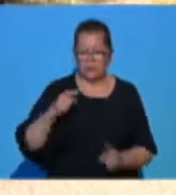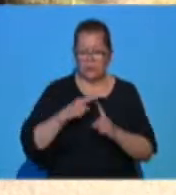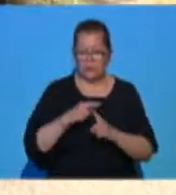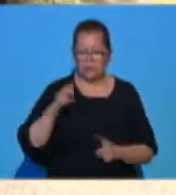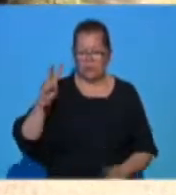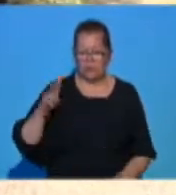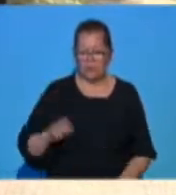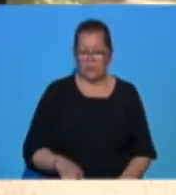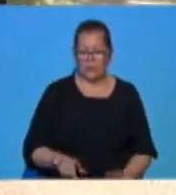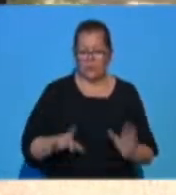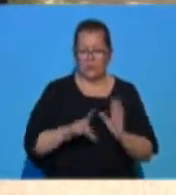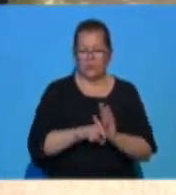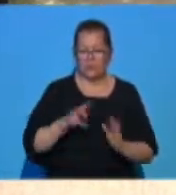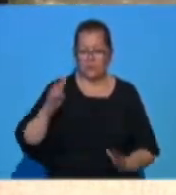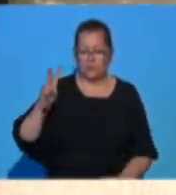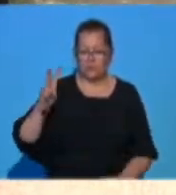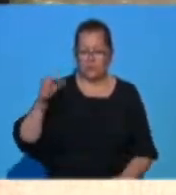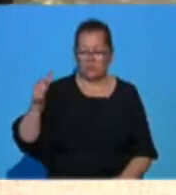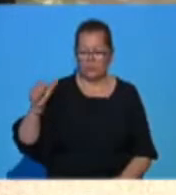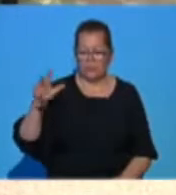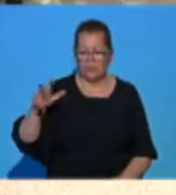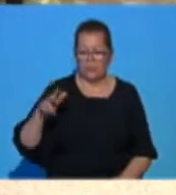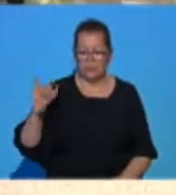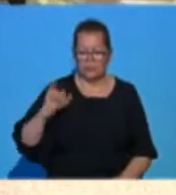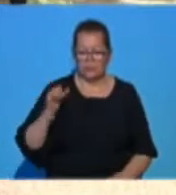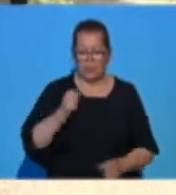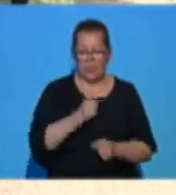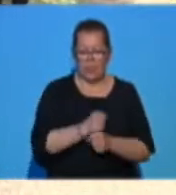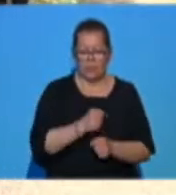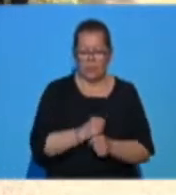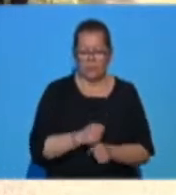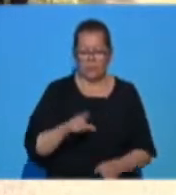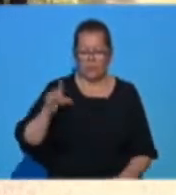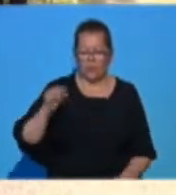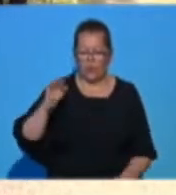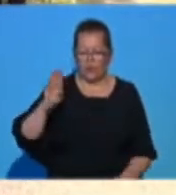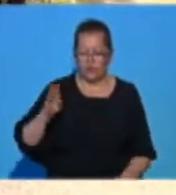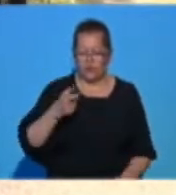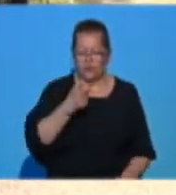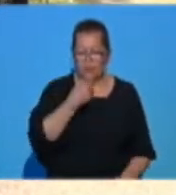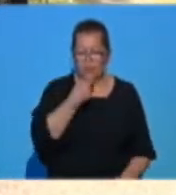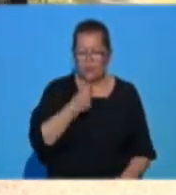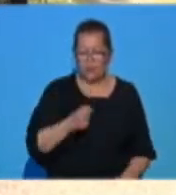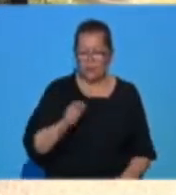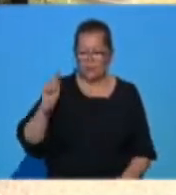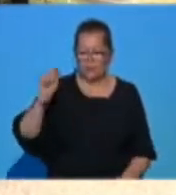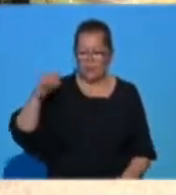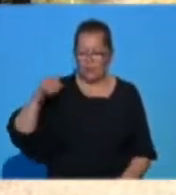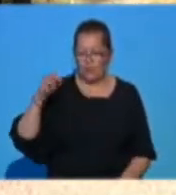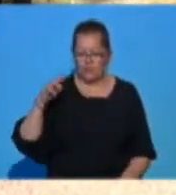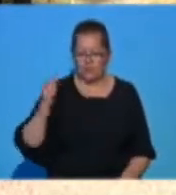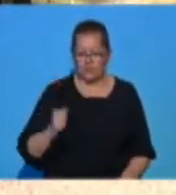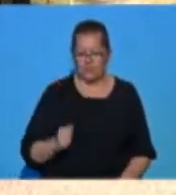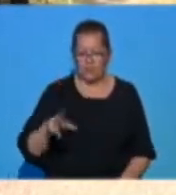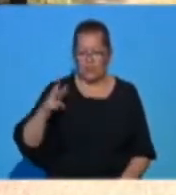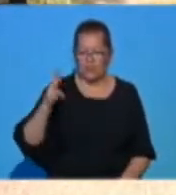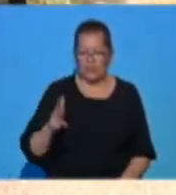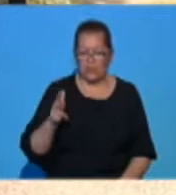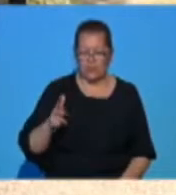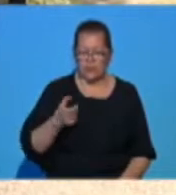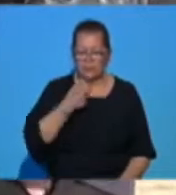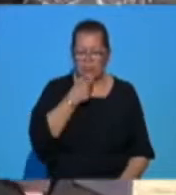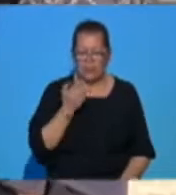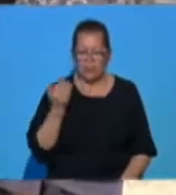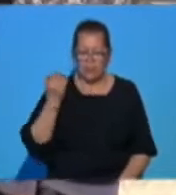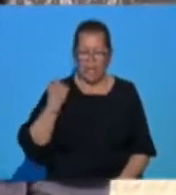legea 263 care spune clar cei care au lucrat și au contribuit 25 de ani într-o termocentrală să poată să iese cu 13 ani mai